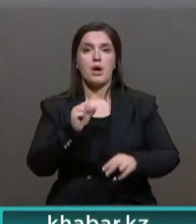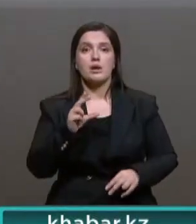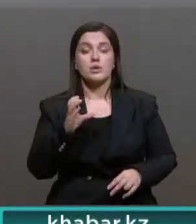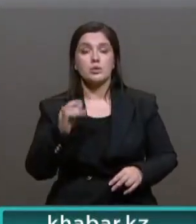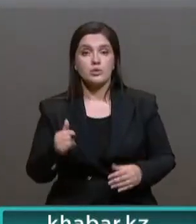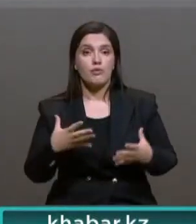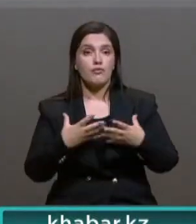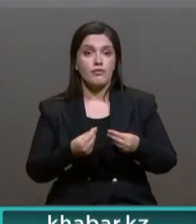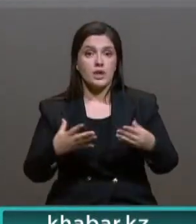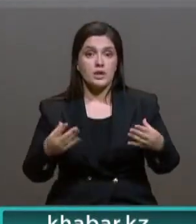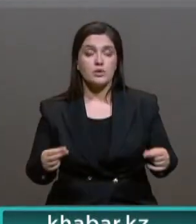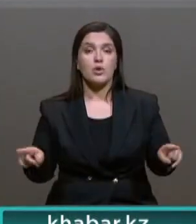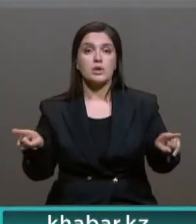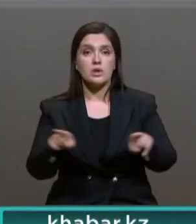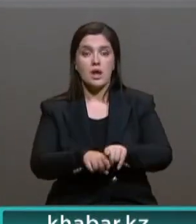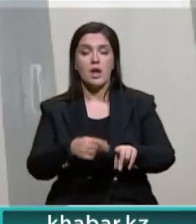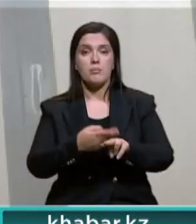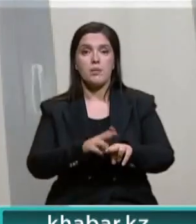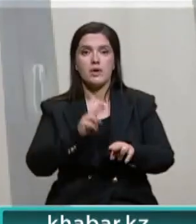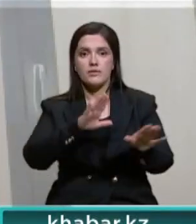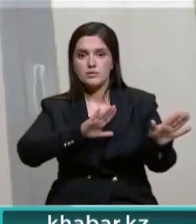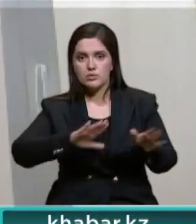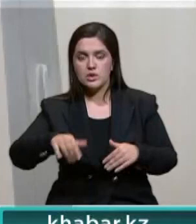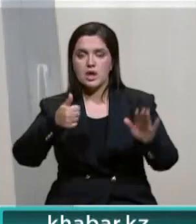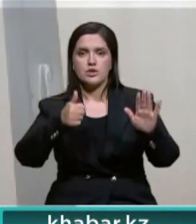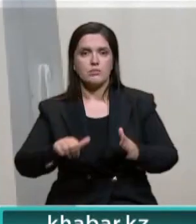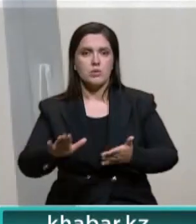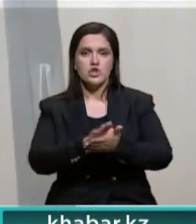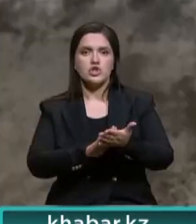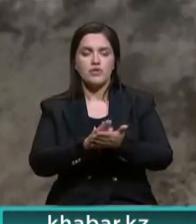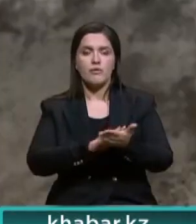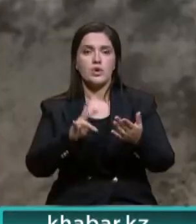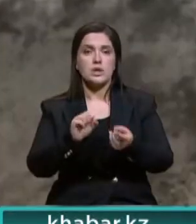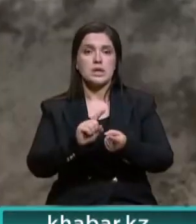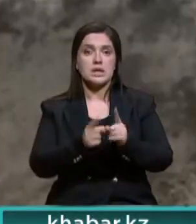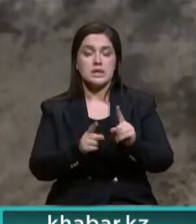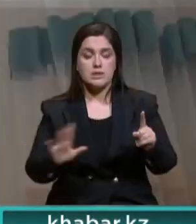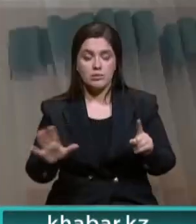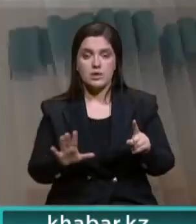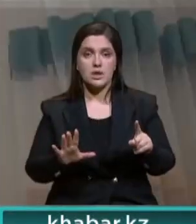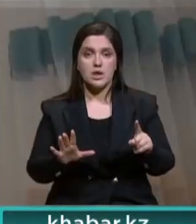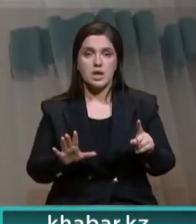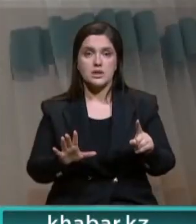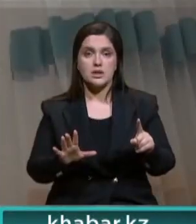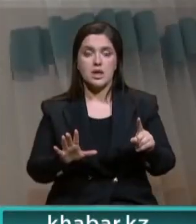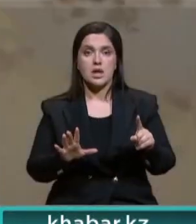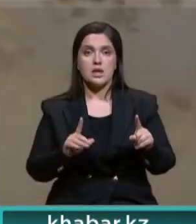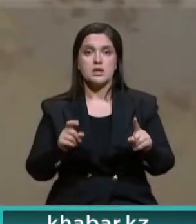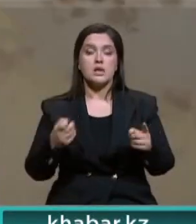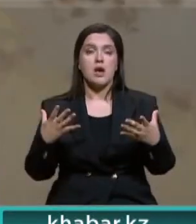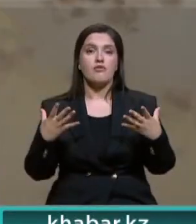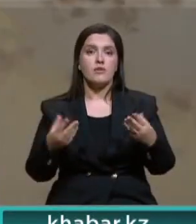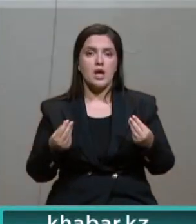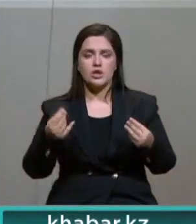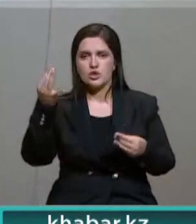этого года. А так выглядят квартиры спустя полгода. Ничего не изменилось. Подобная картина во всем доме. Из-за влажности дети стали